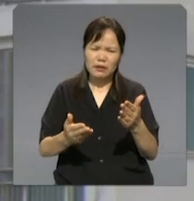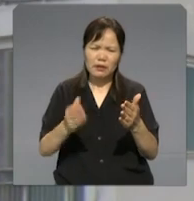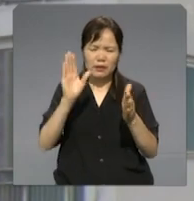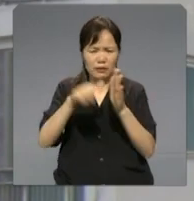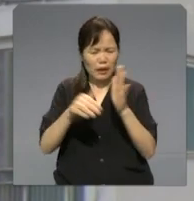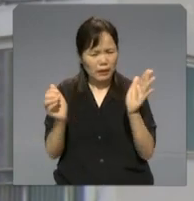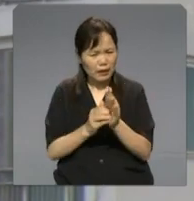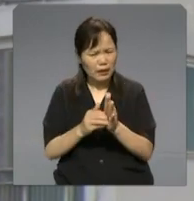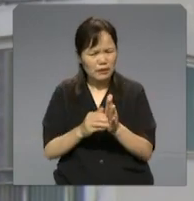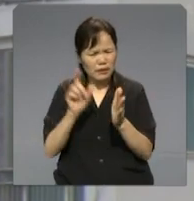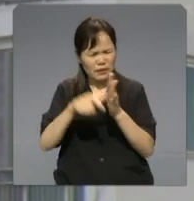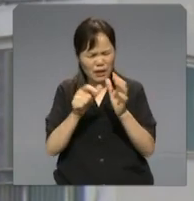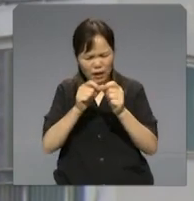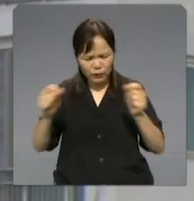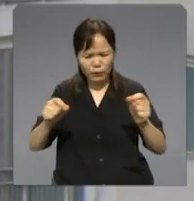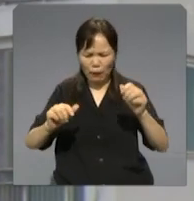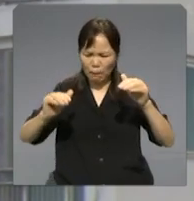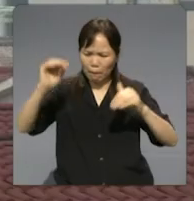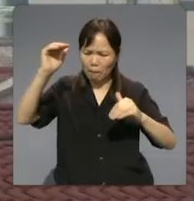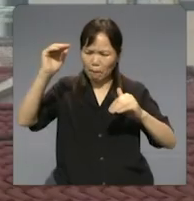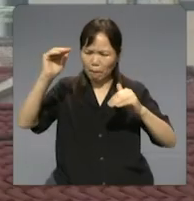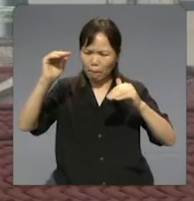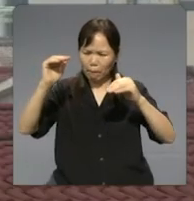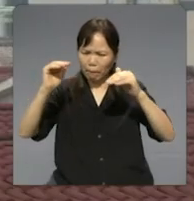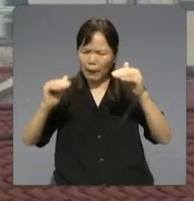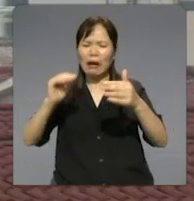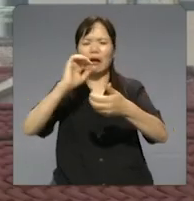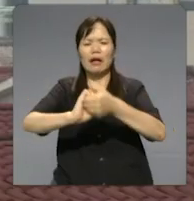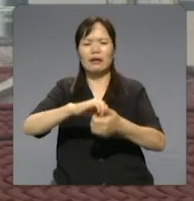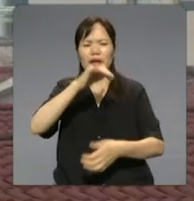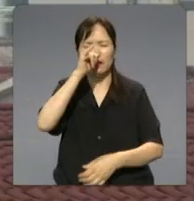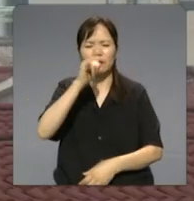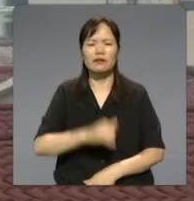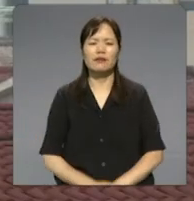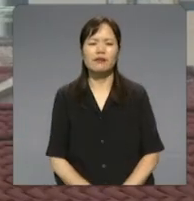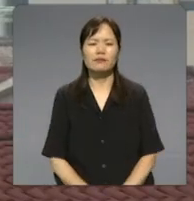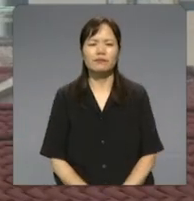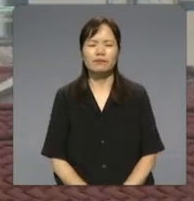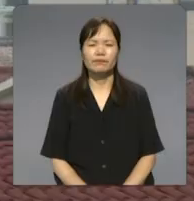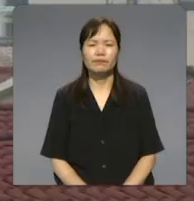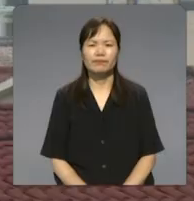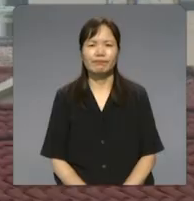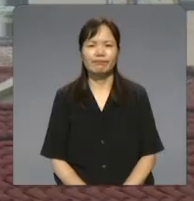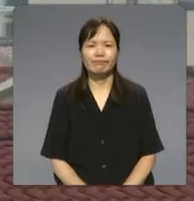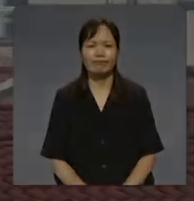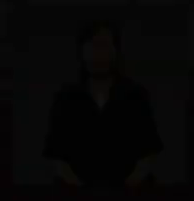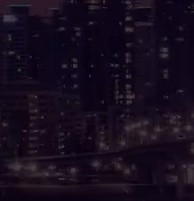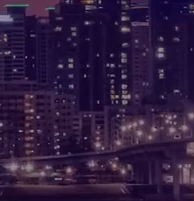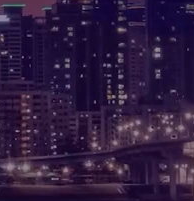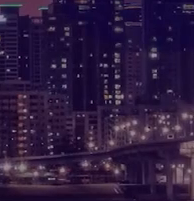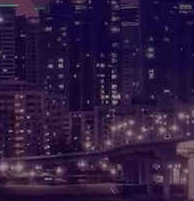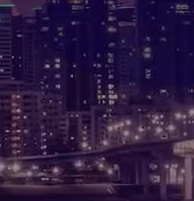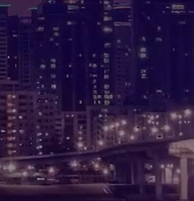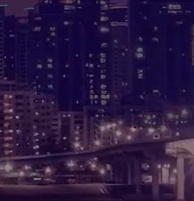시간이 소요돼 양극화를 좁히기에는 한계가 있어 보입니다. OBS 뉴스 황정환입니다.